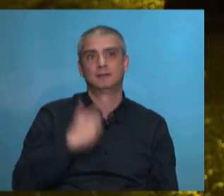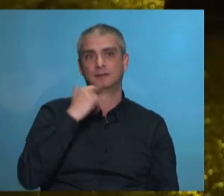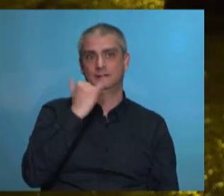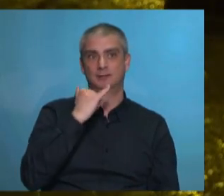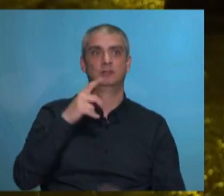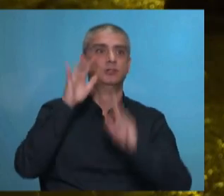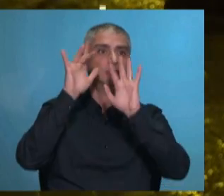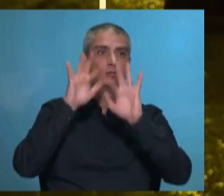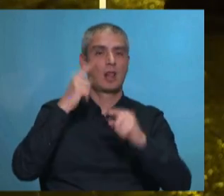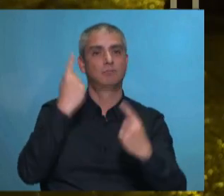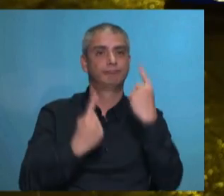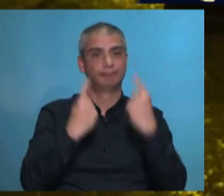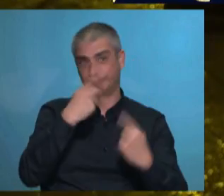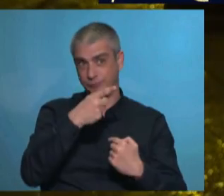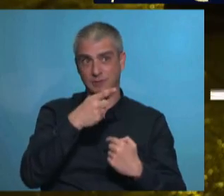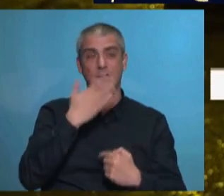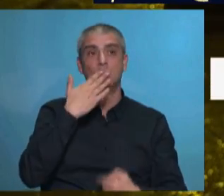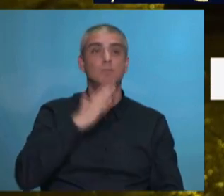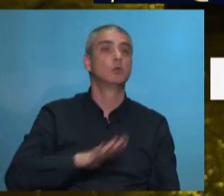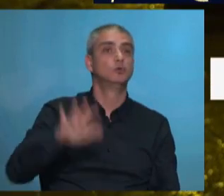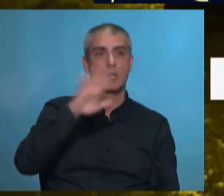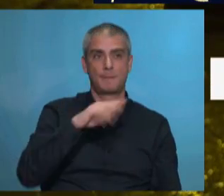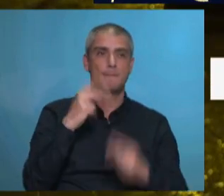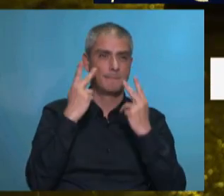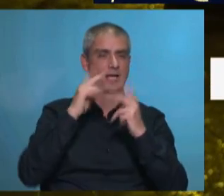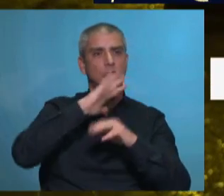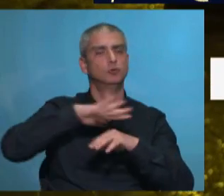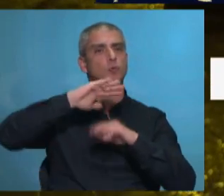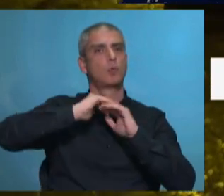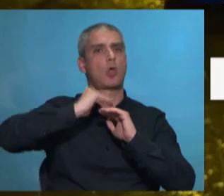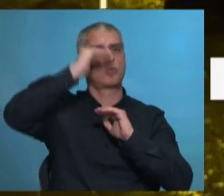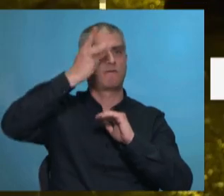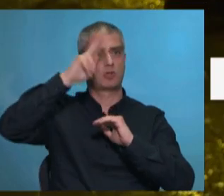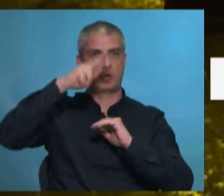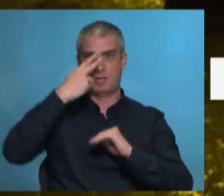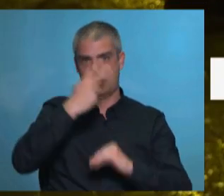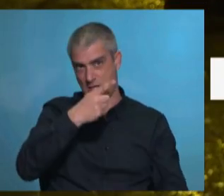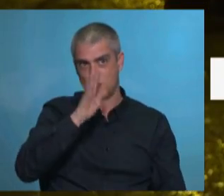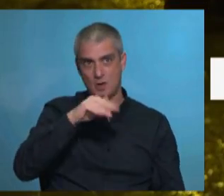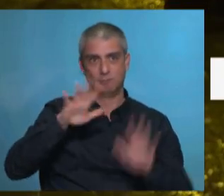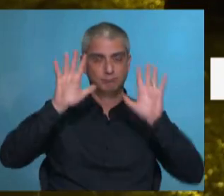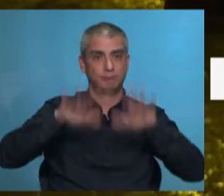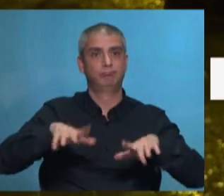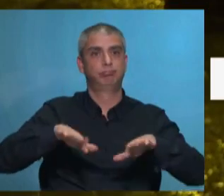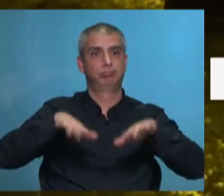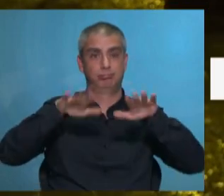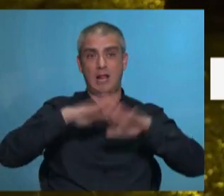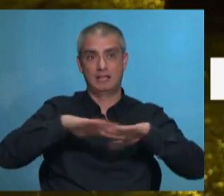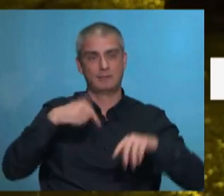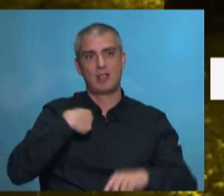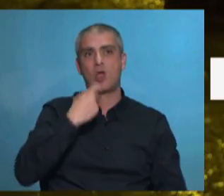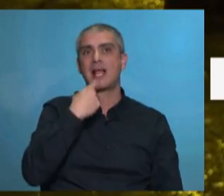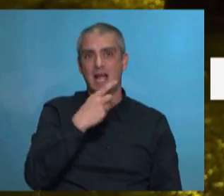ירד לפרקים במהלך הערב ברחבי ירושלים, בעיקר בשכונות הגבוהות יותר, ראינו אותו גם נערם על הרצפה. אנחנו כאן בגילו, אז